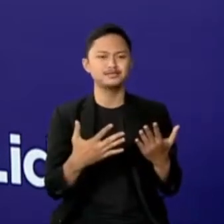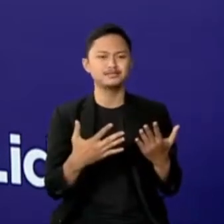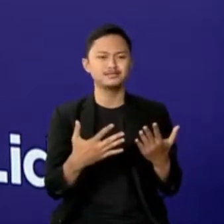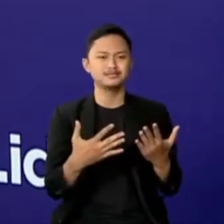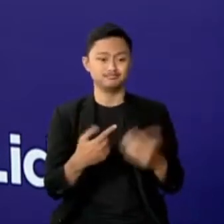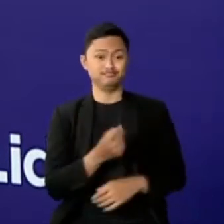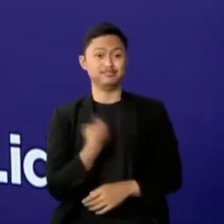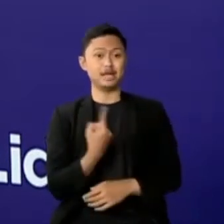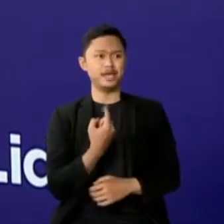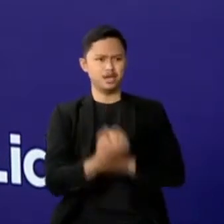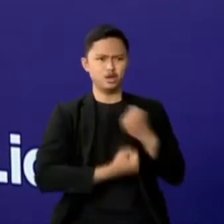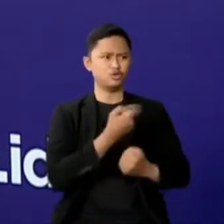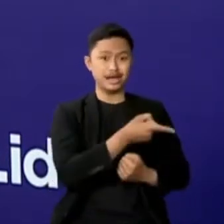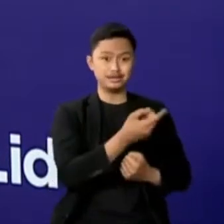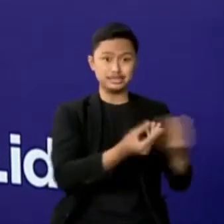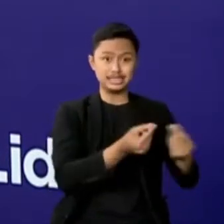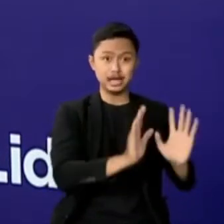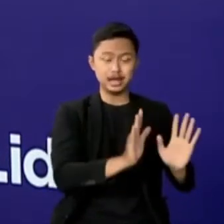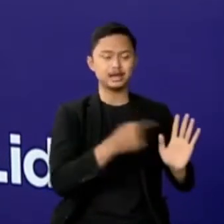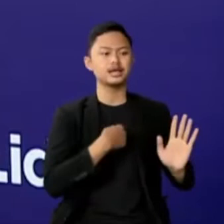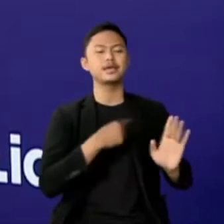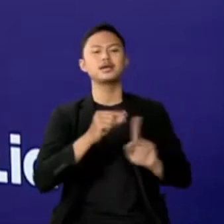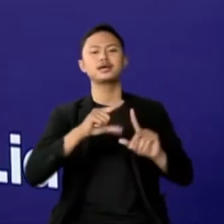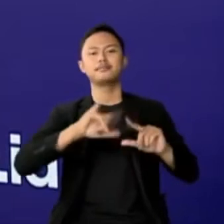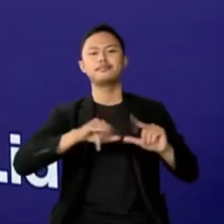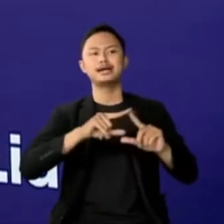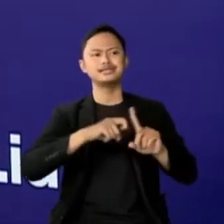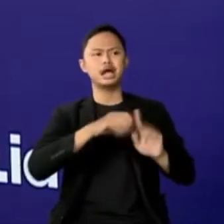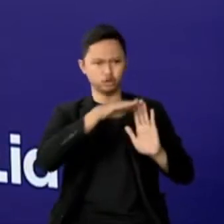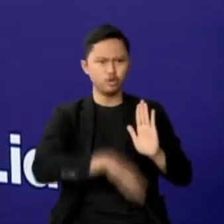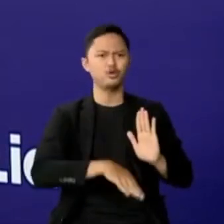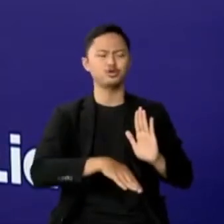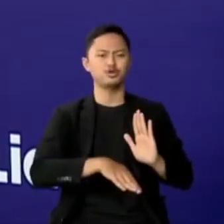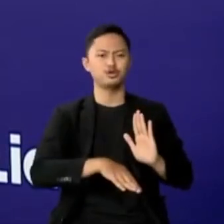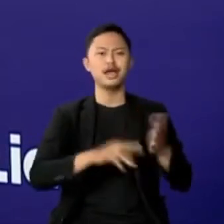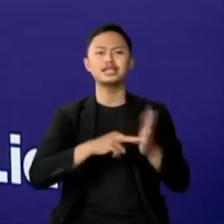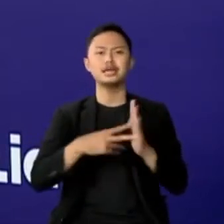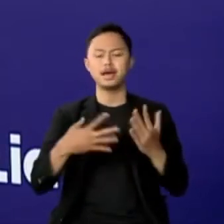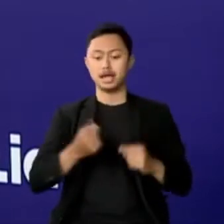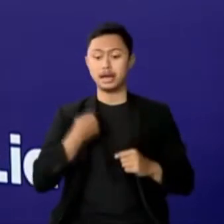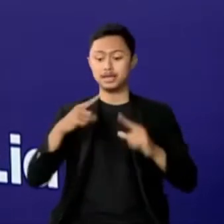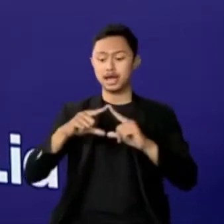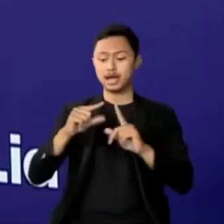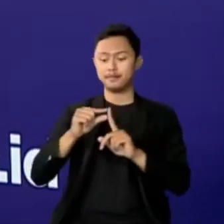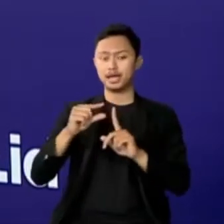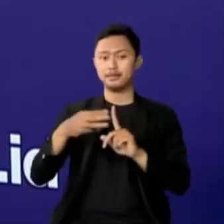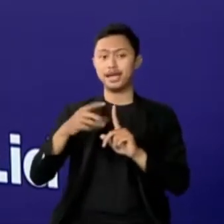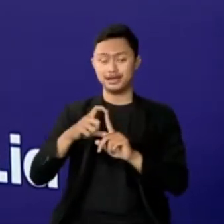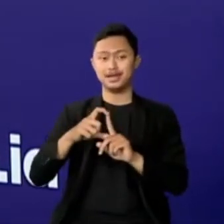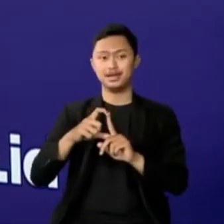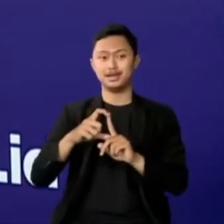kan enggak ada usaha di situ dan akhirnya income menurun jadi APBD kita koreksi